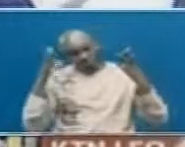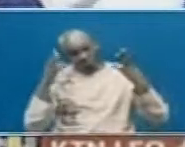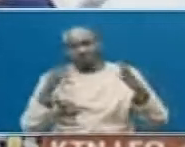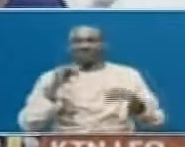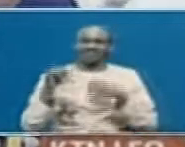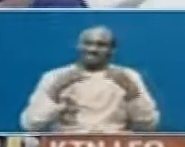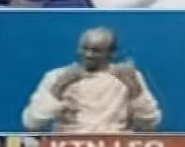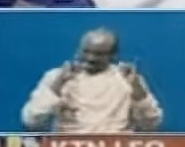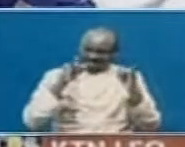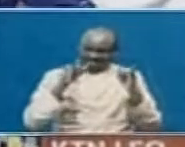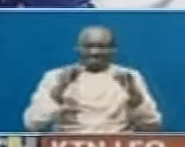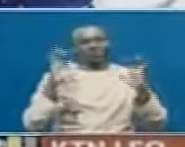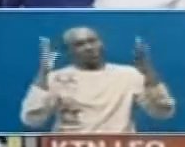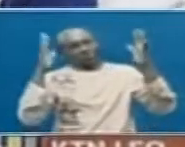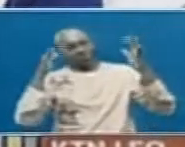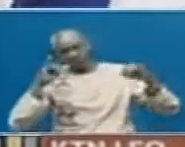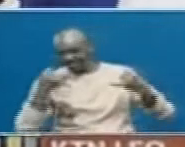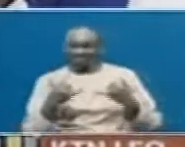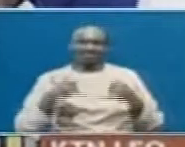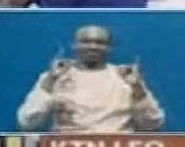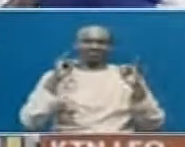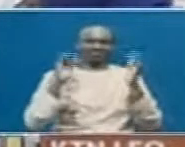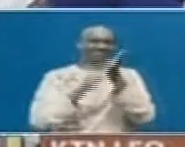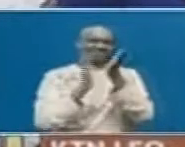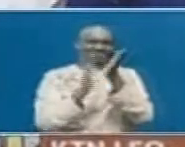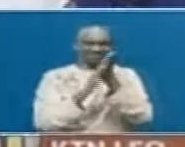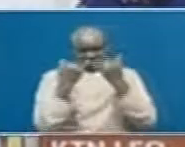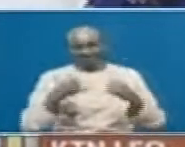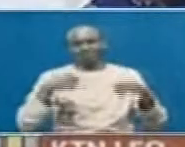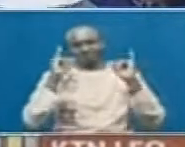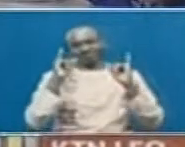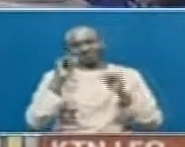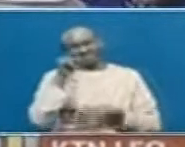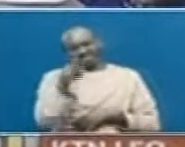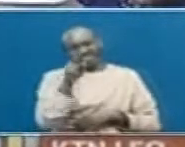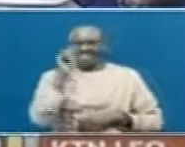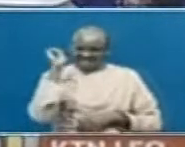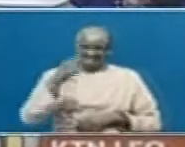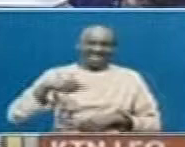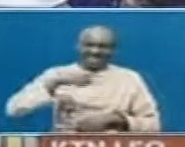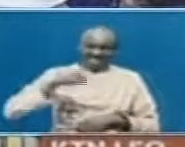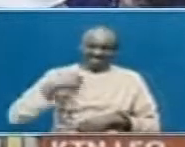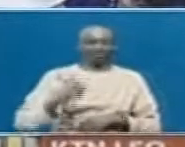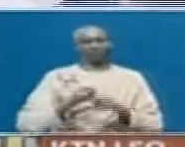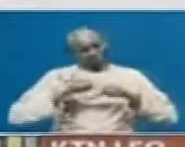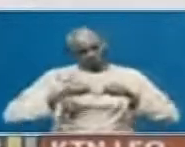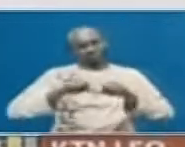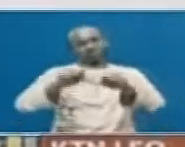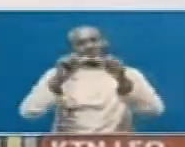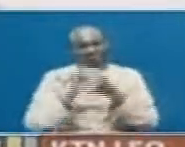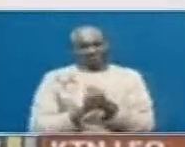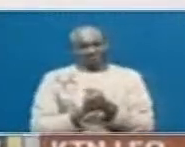jamhuri, heko jamhuri, heko jamhuri, Kenya yetu yaenda